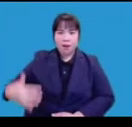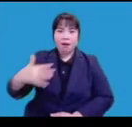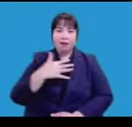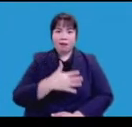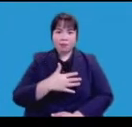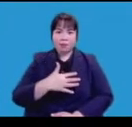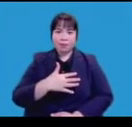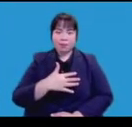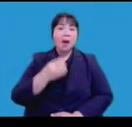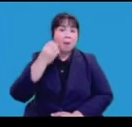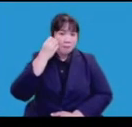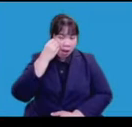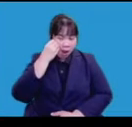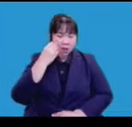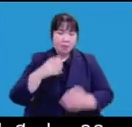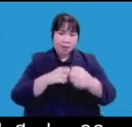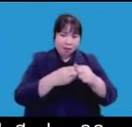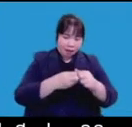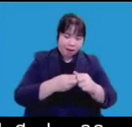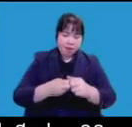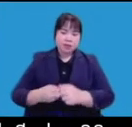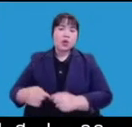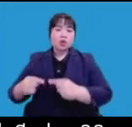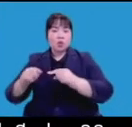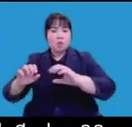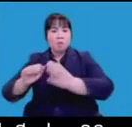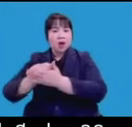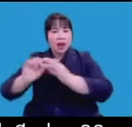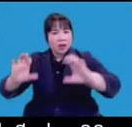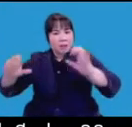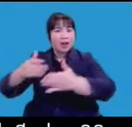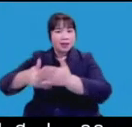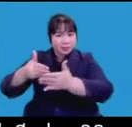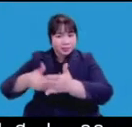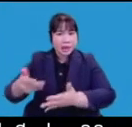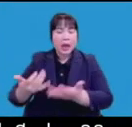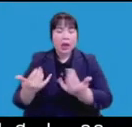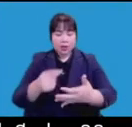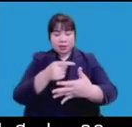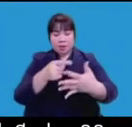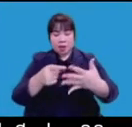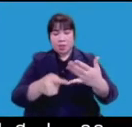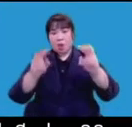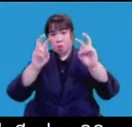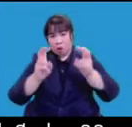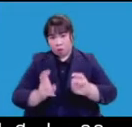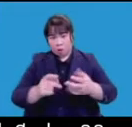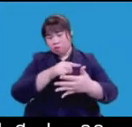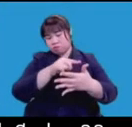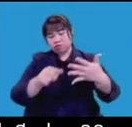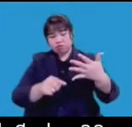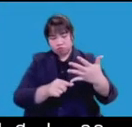าพเรื่องของที่อยู่อาศัยแล้วก็การเข้าถึงบริการภาครัฐท่านก็ได้อาศัย5มิตินี้นะครับตั้งเ